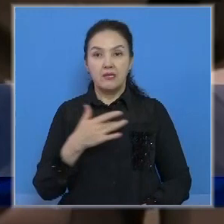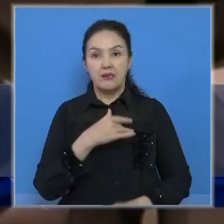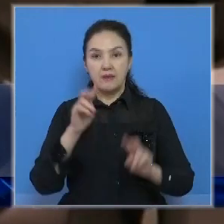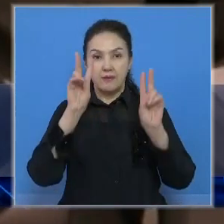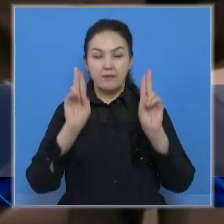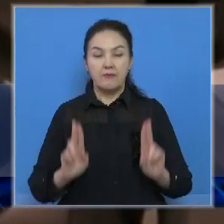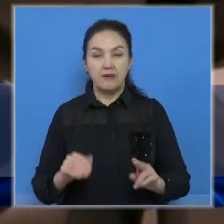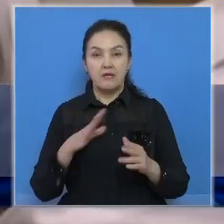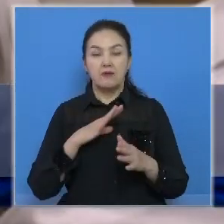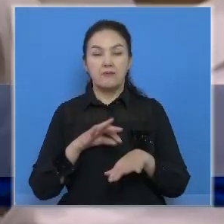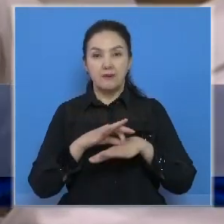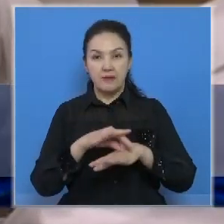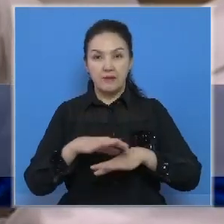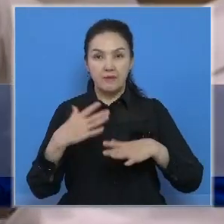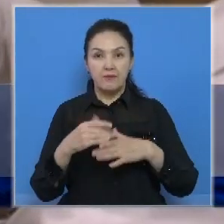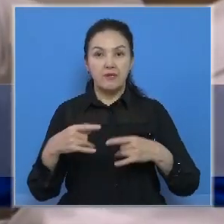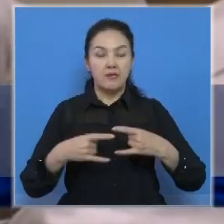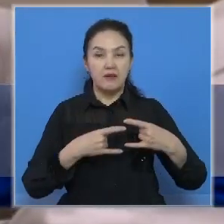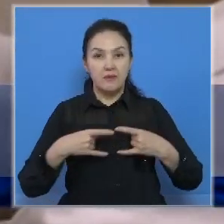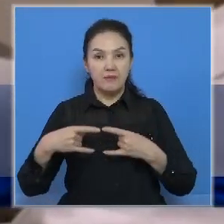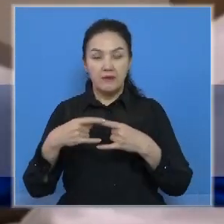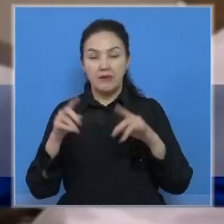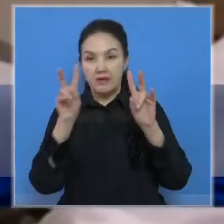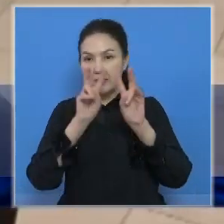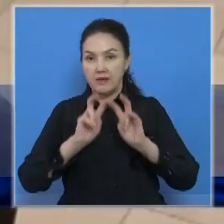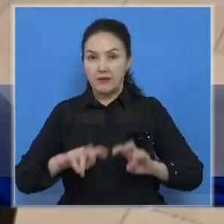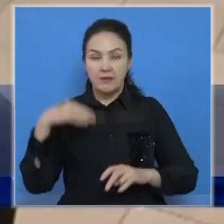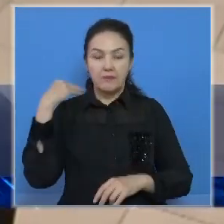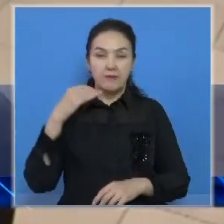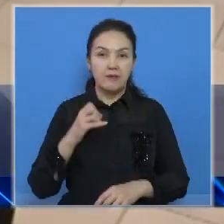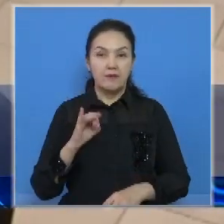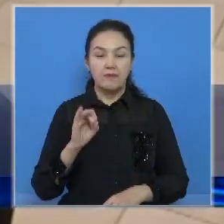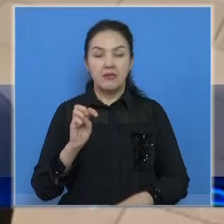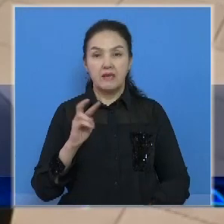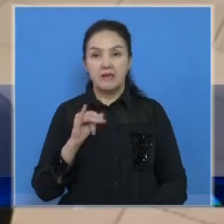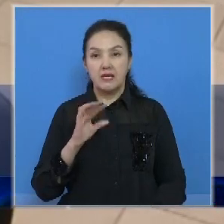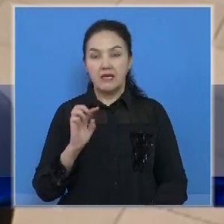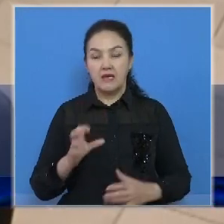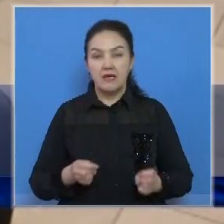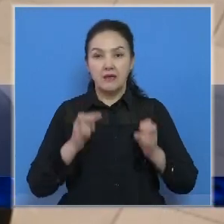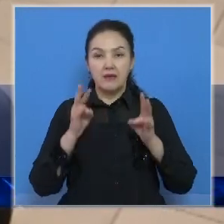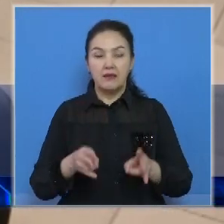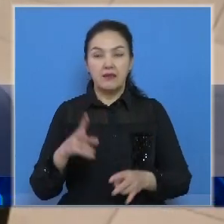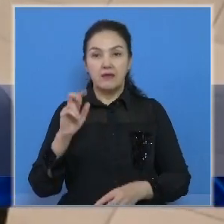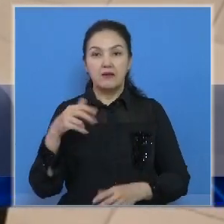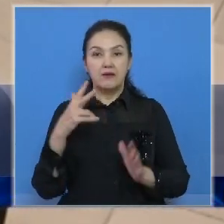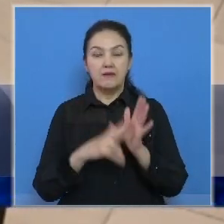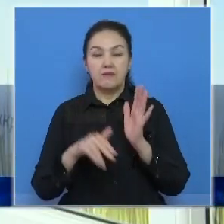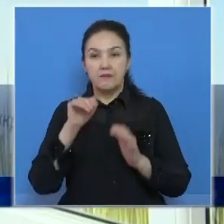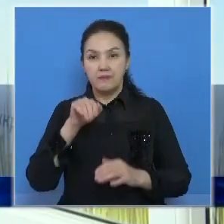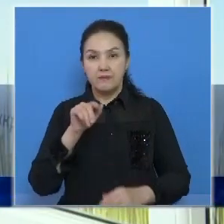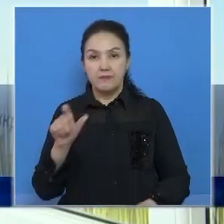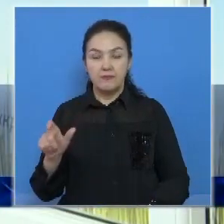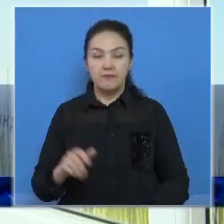специалисты центра намерены провести массовое флюорографическое обследование актюбинцев из категории риска. Всего 280 тысяч человек.